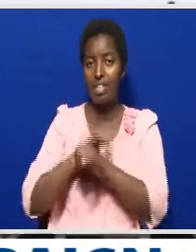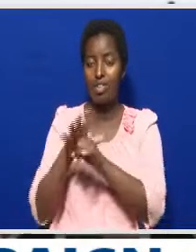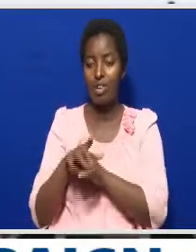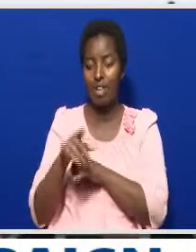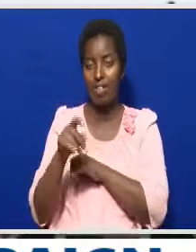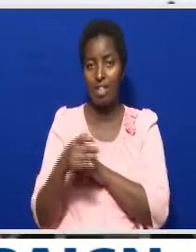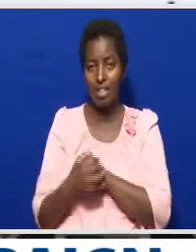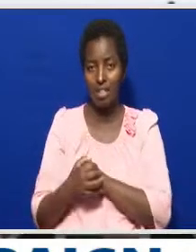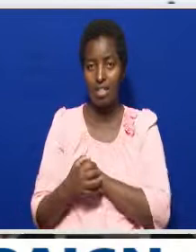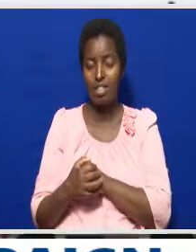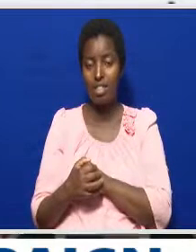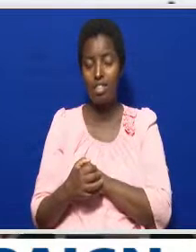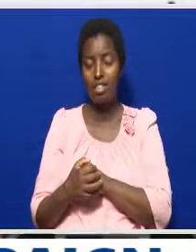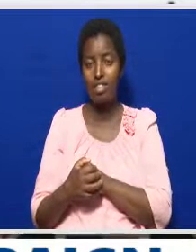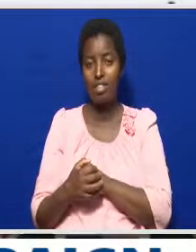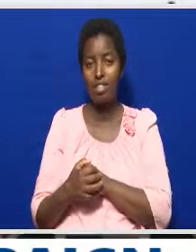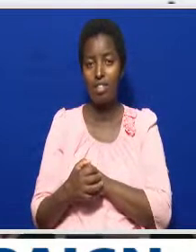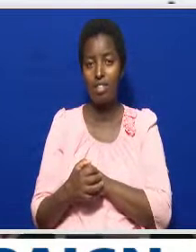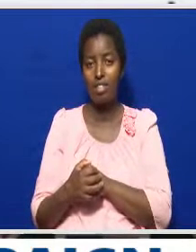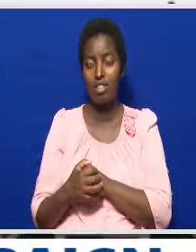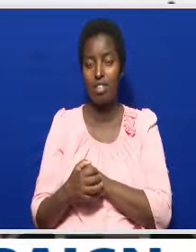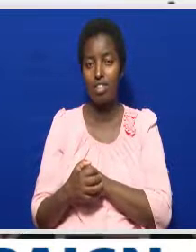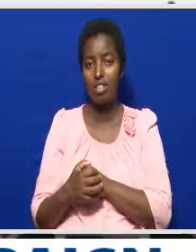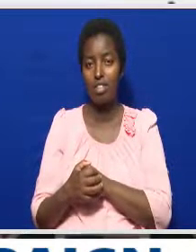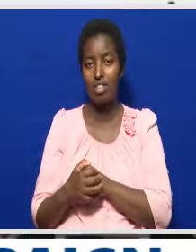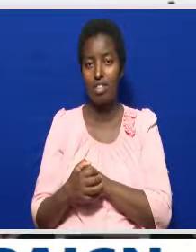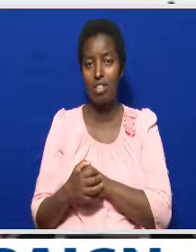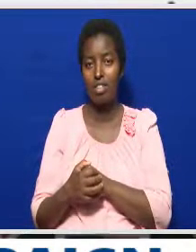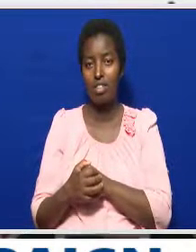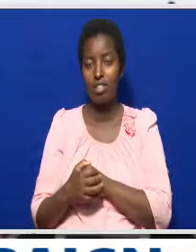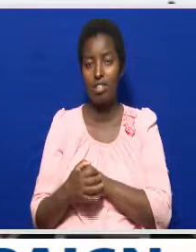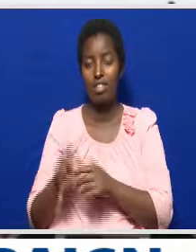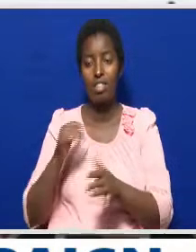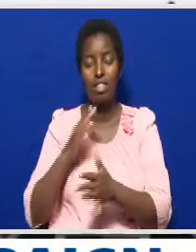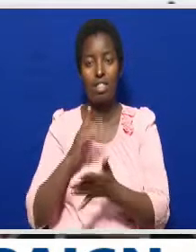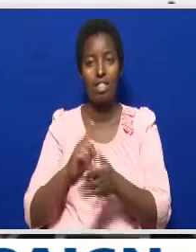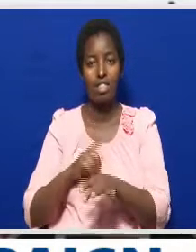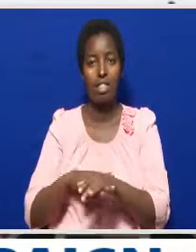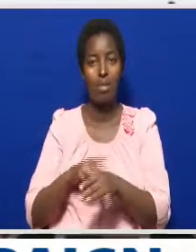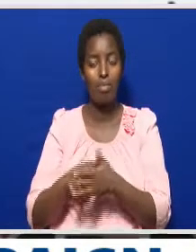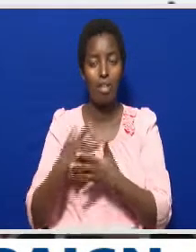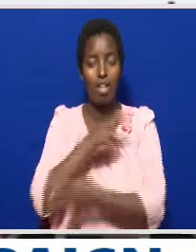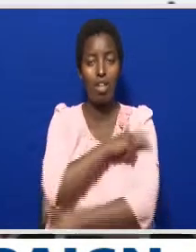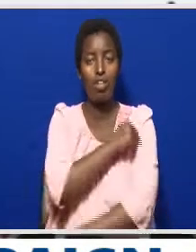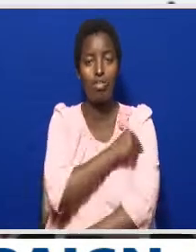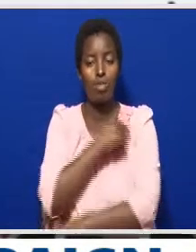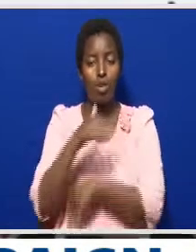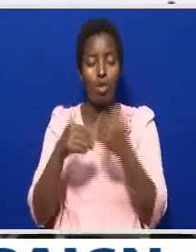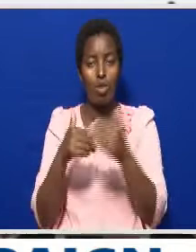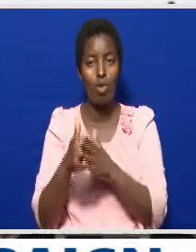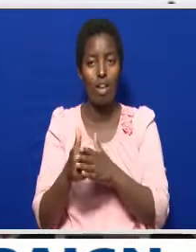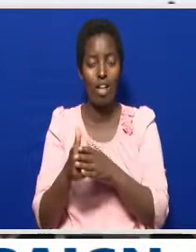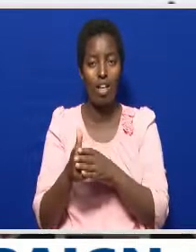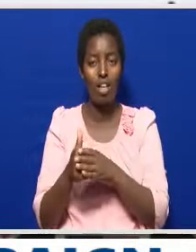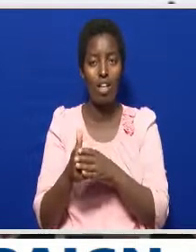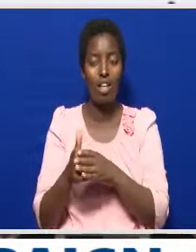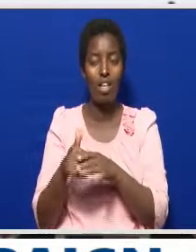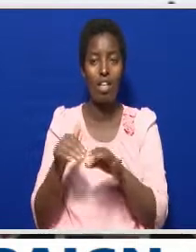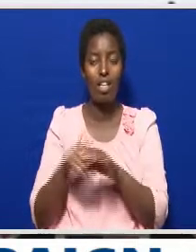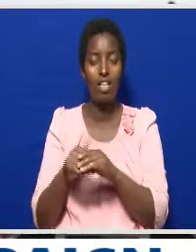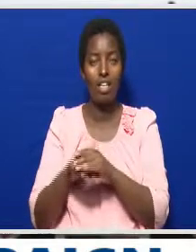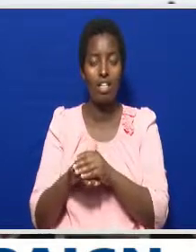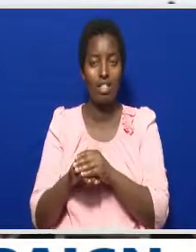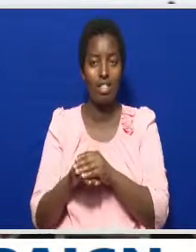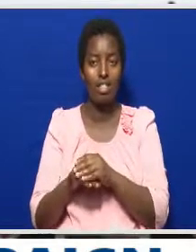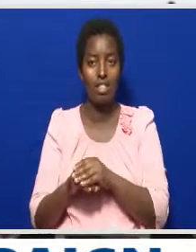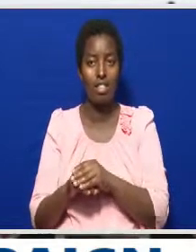COVID-19. Na kwa ukiangalia kwa hospitali zote ambazo ziko katika upande